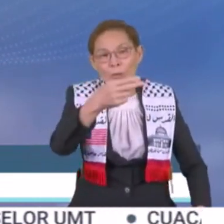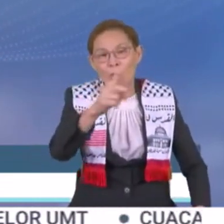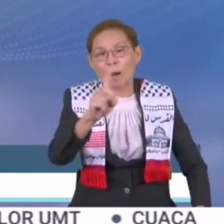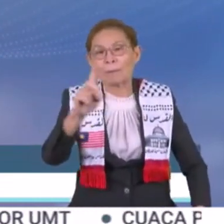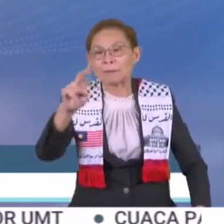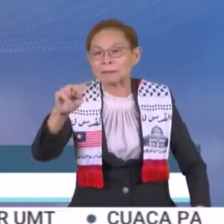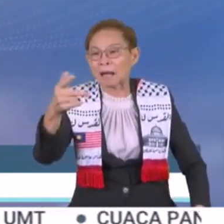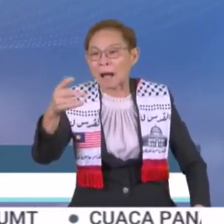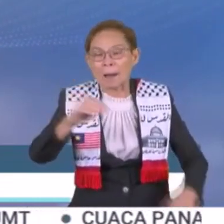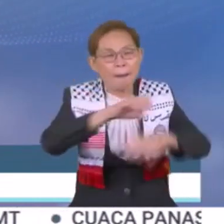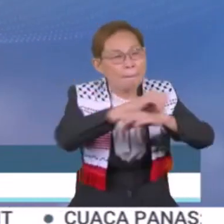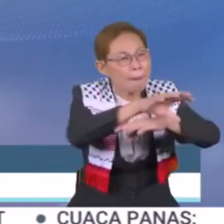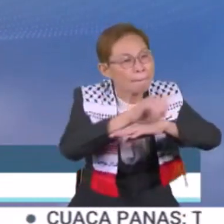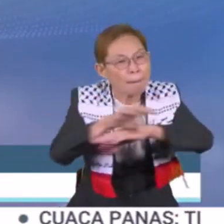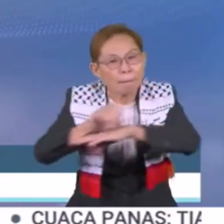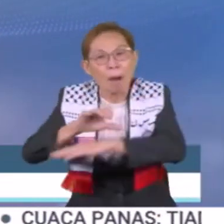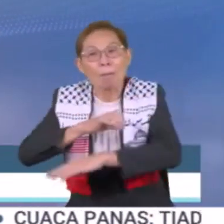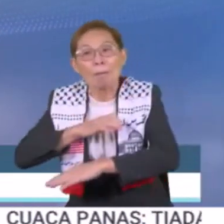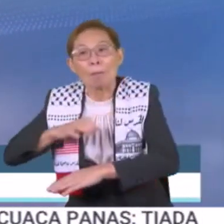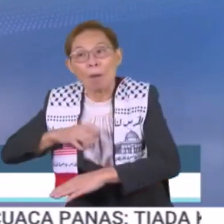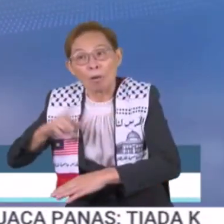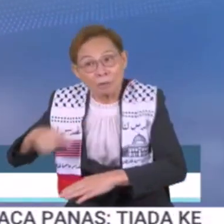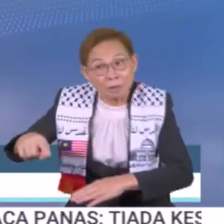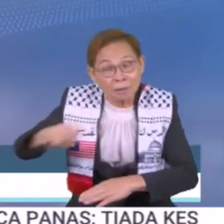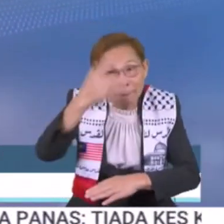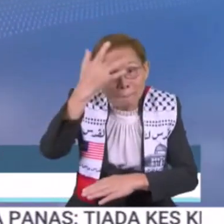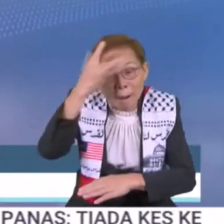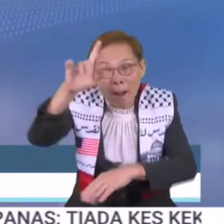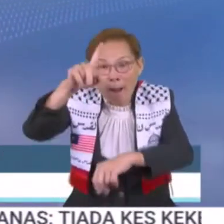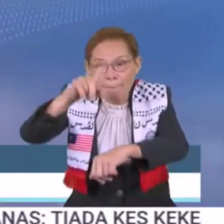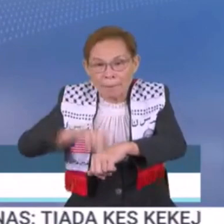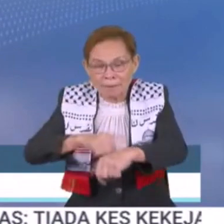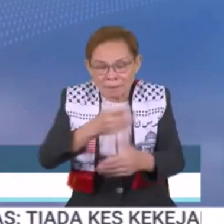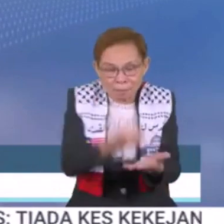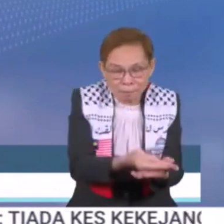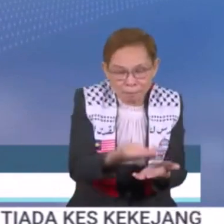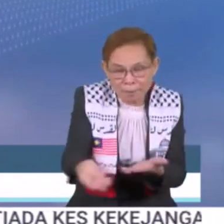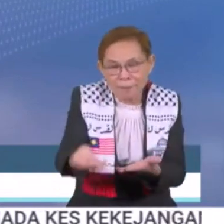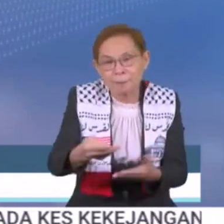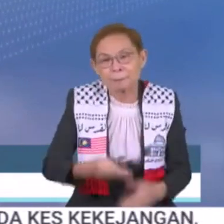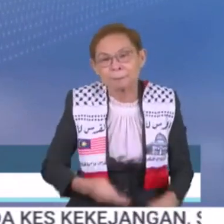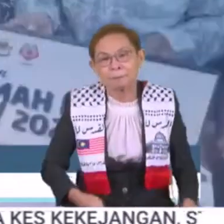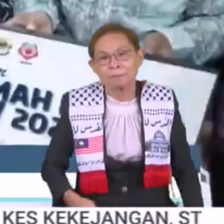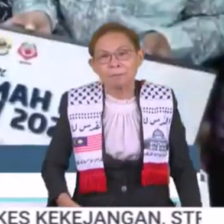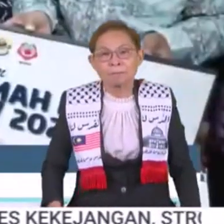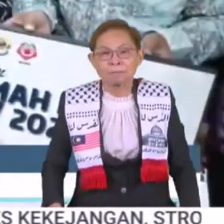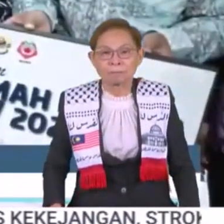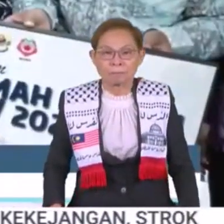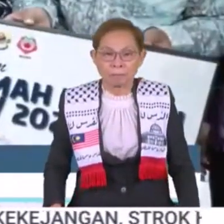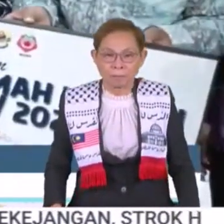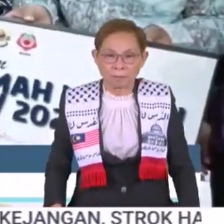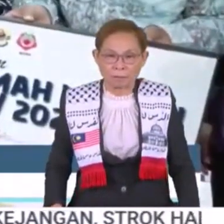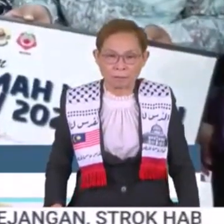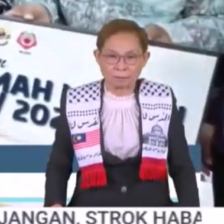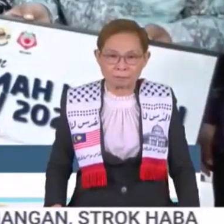Naim Mokhtar menasihatkan pengguna agar lebih bijak ketika membeli.